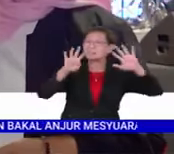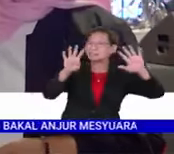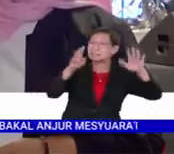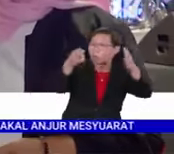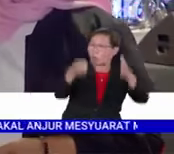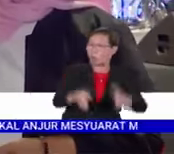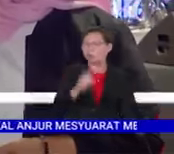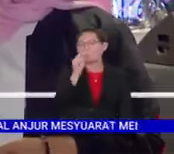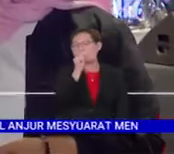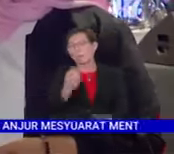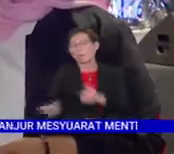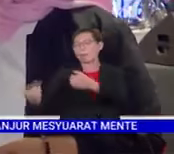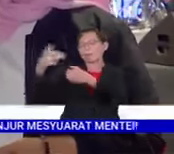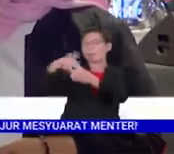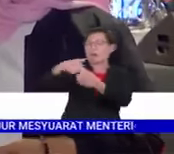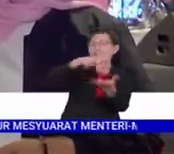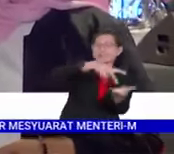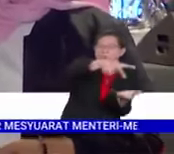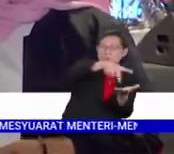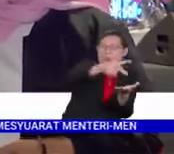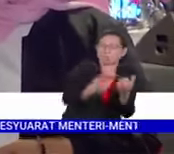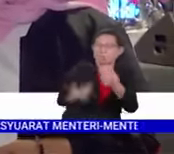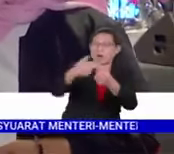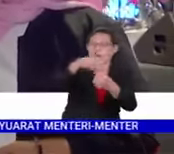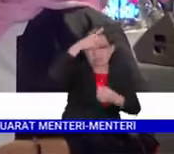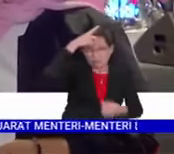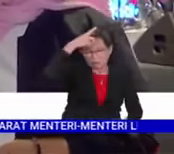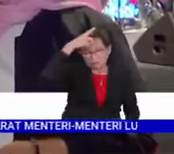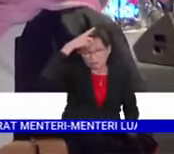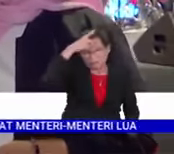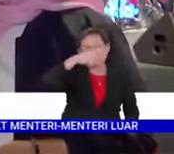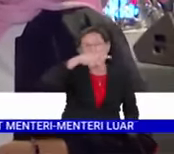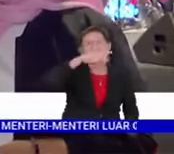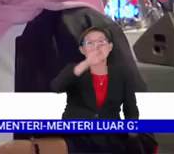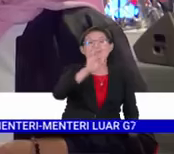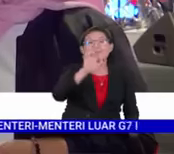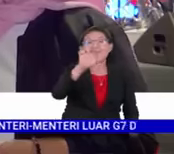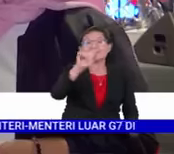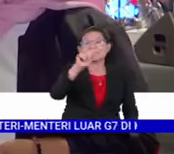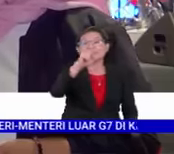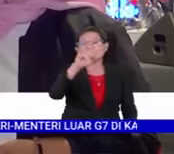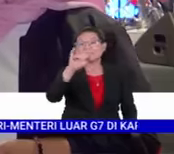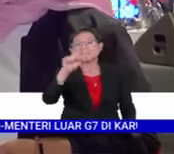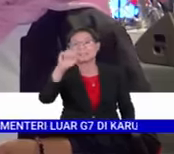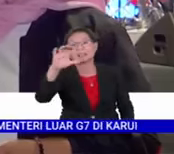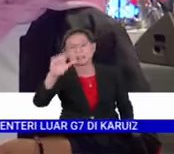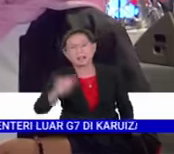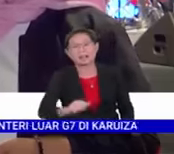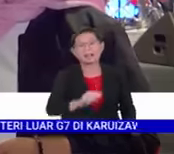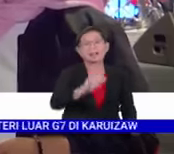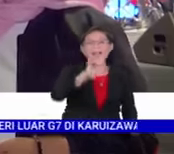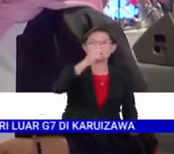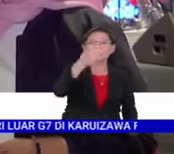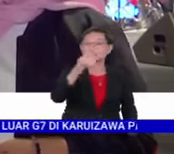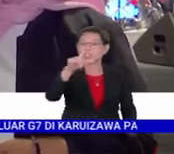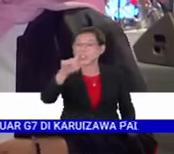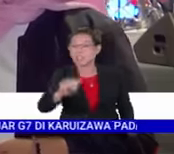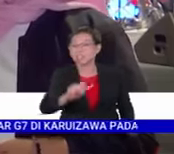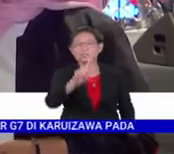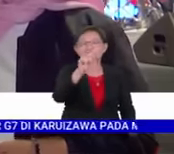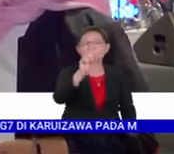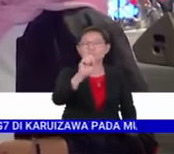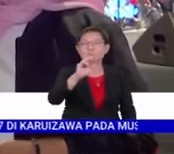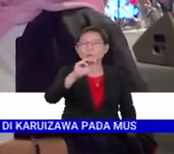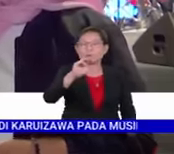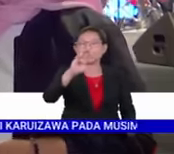yang berlibatan untuk konsep tersebut. Antaranya kita ada Datuk Francis Kapita, kita ada Sheila Amzah, Tomok, kita ada band